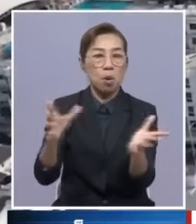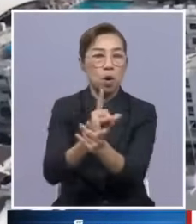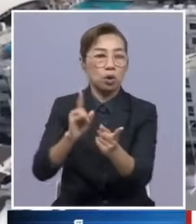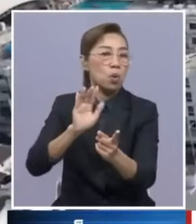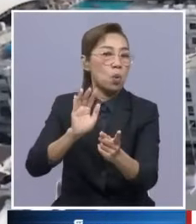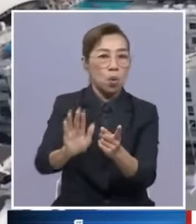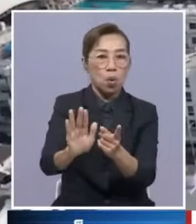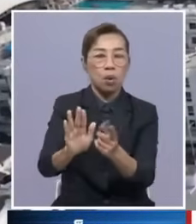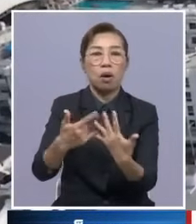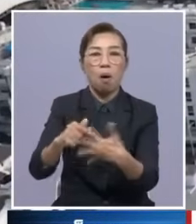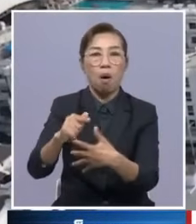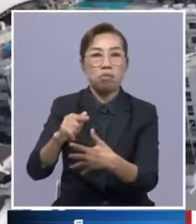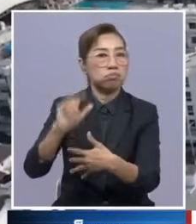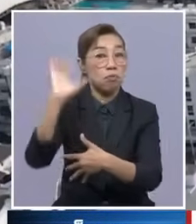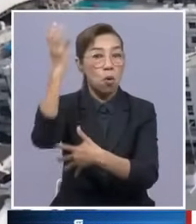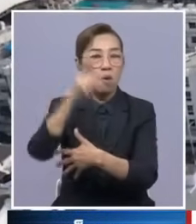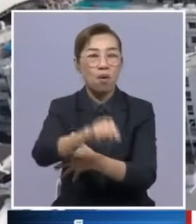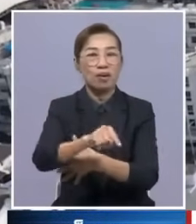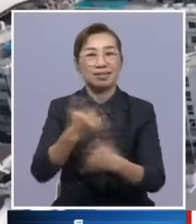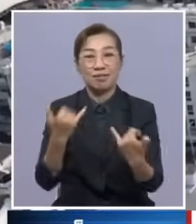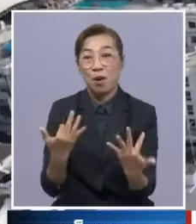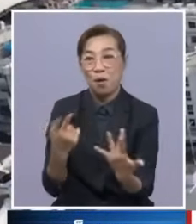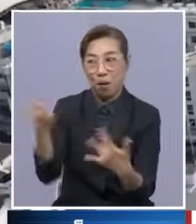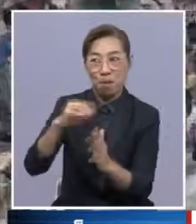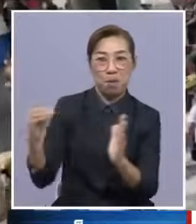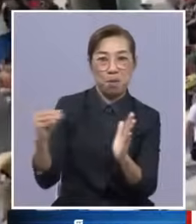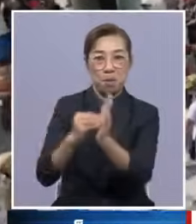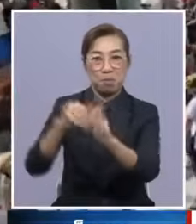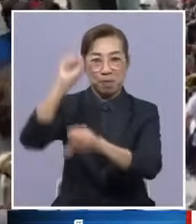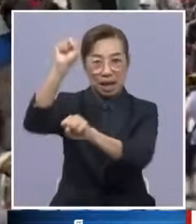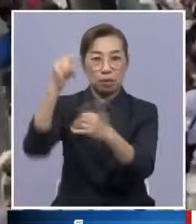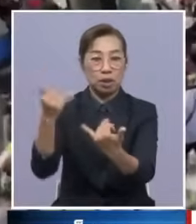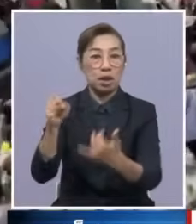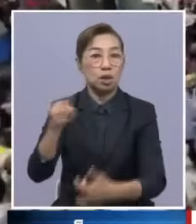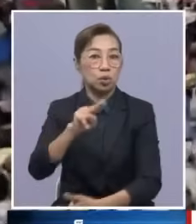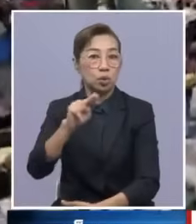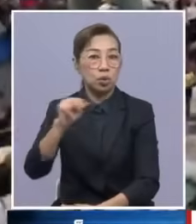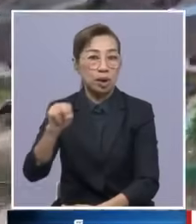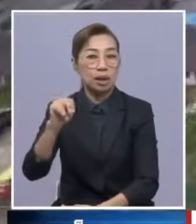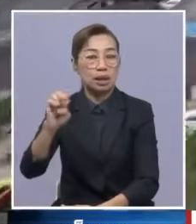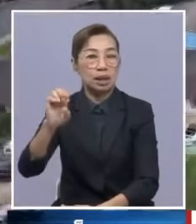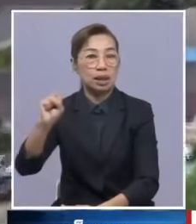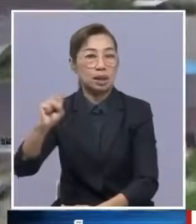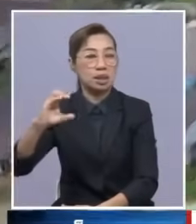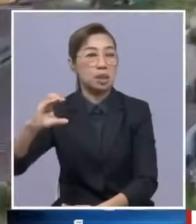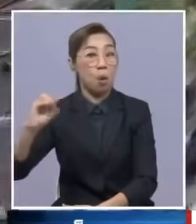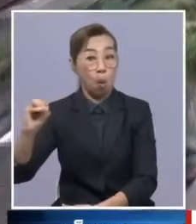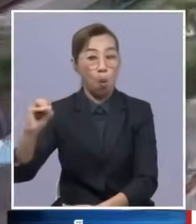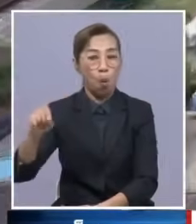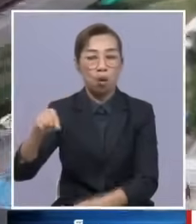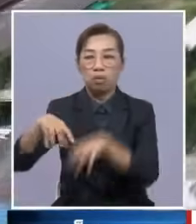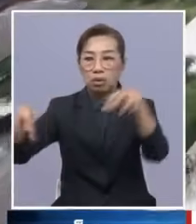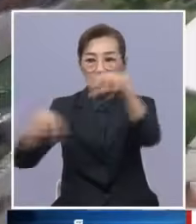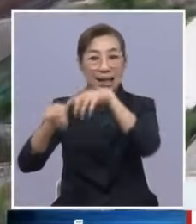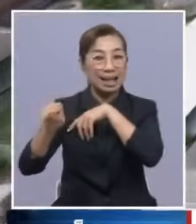เดี๋ยววันนี้รอยินดีปรีดาไปพร้อมๆกันเพราะว่าทางองค์การยูเนสโกโดยองค์การ